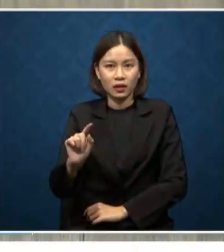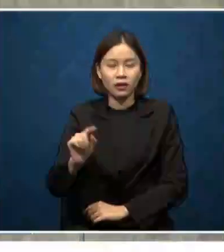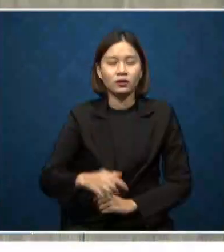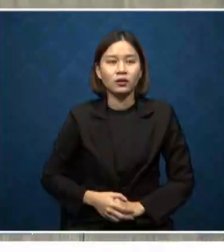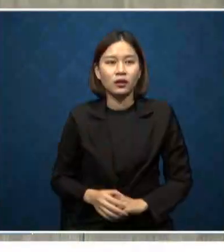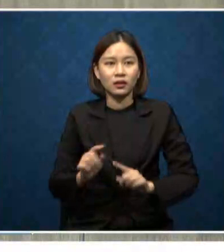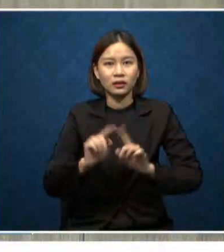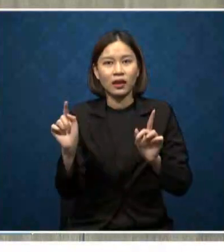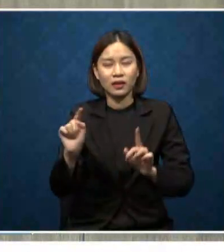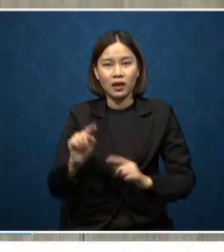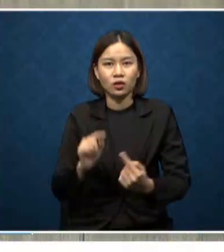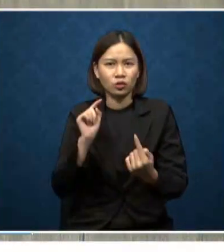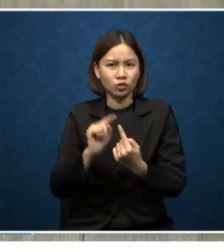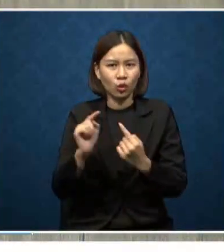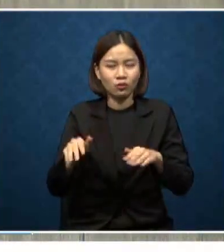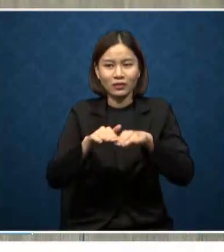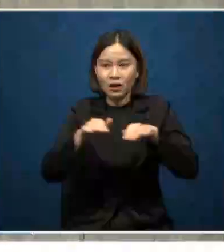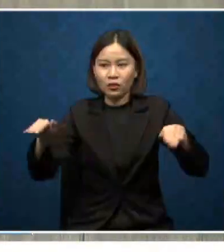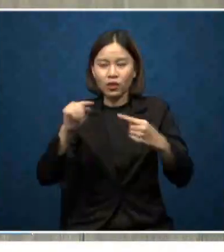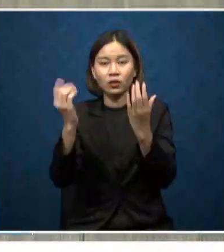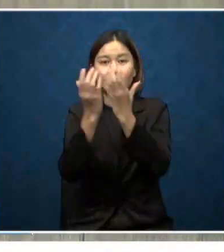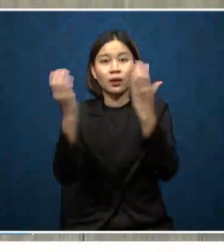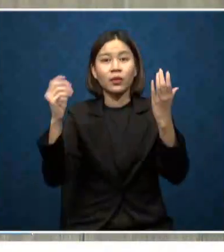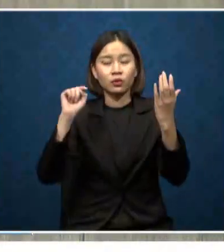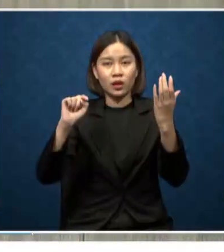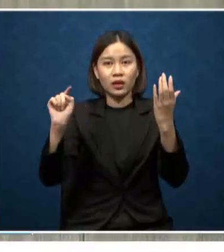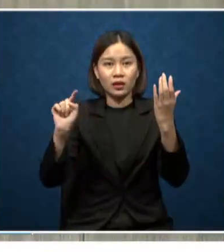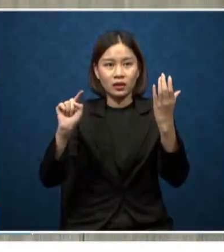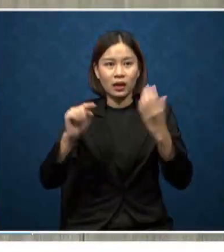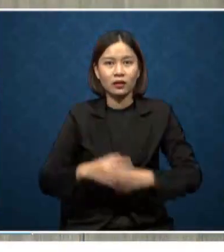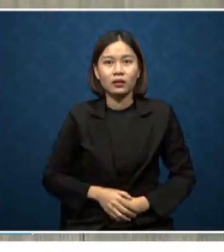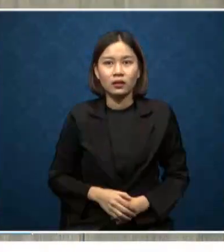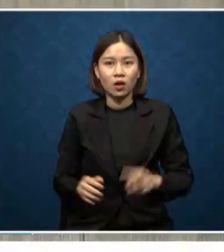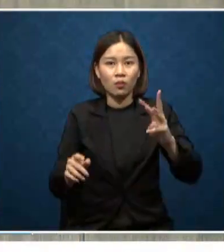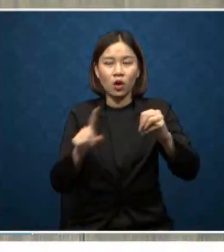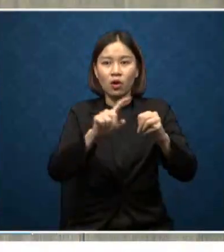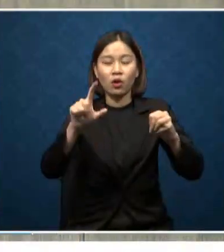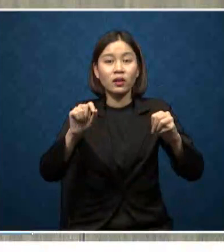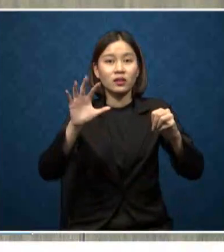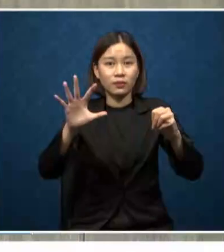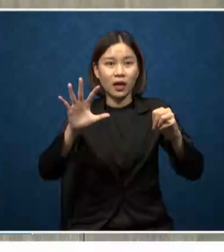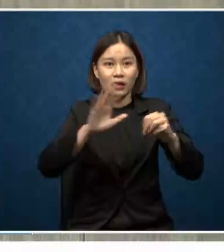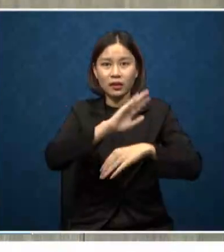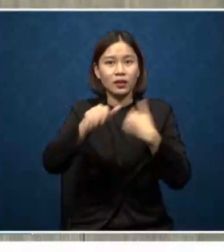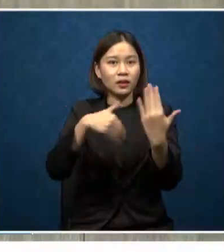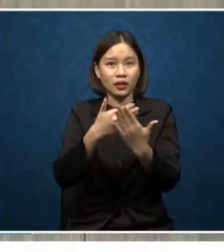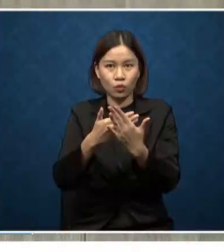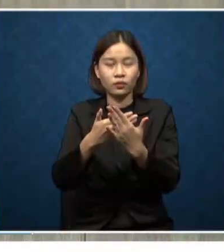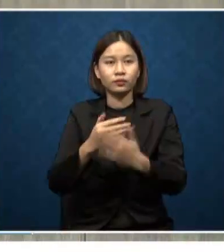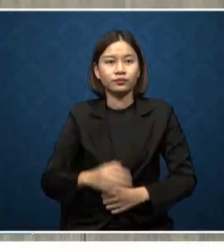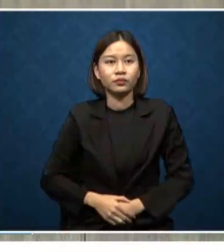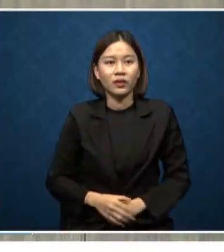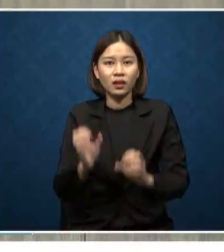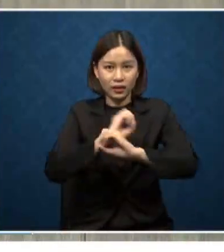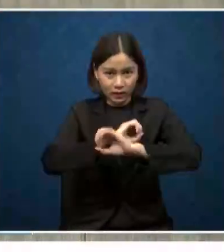แต่อย่างไรก็ตามในความเป็นสากลของรัฐธรรมนูญมันต้องอ่าน 125ทั้ง 4วรรคครับมัน